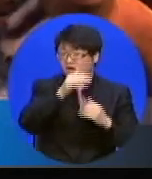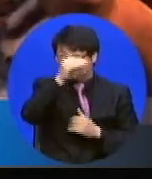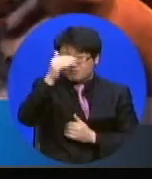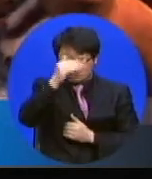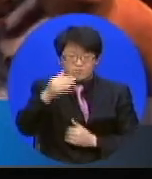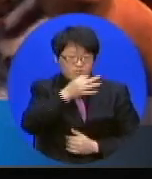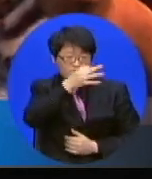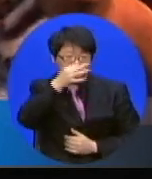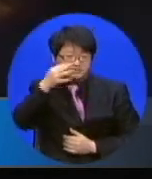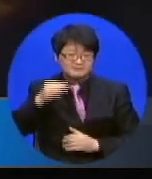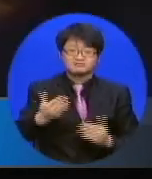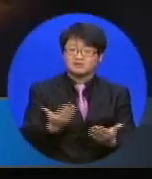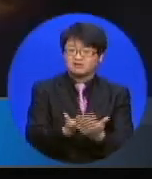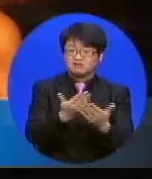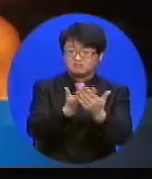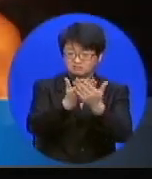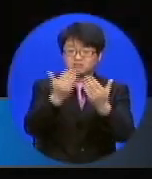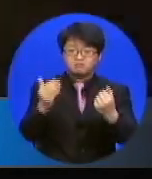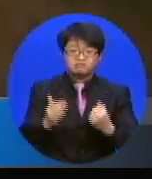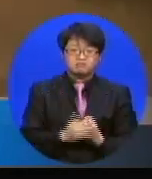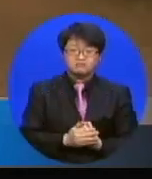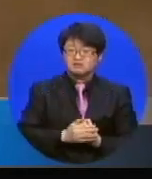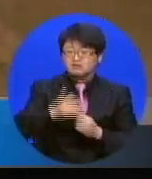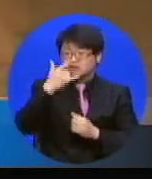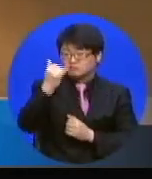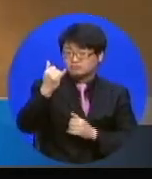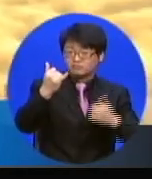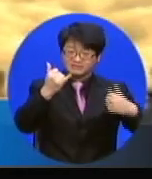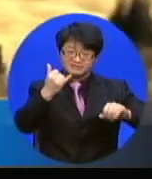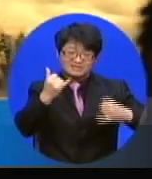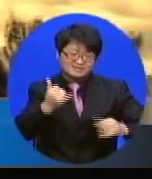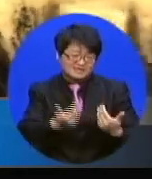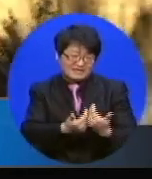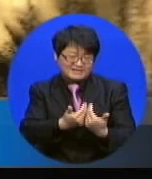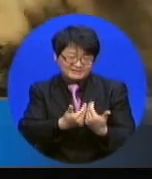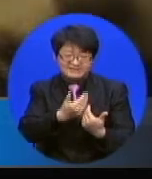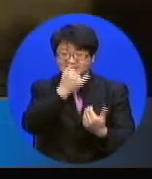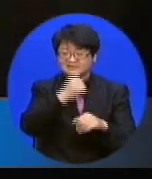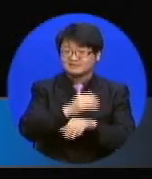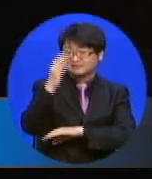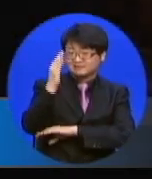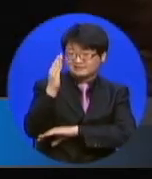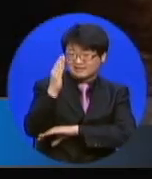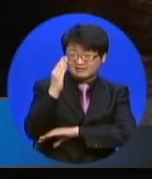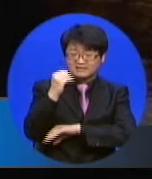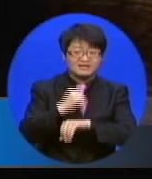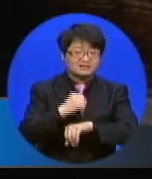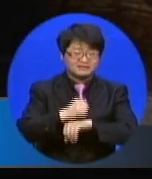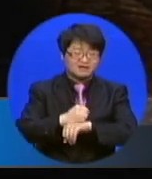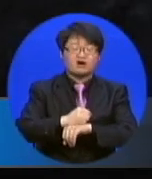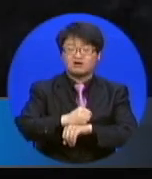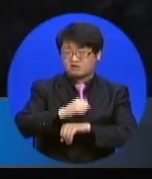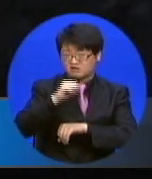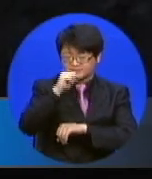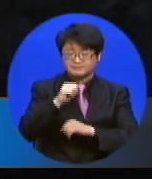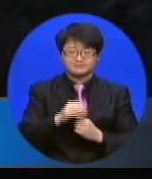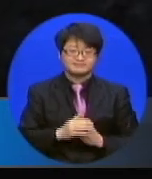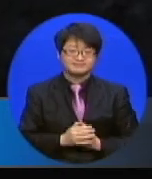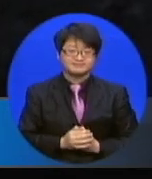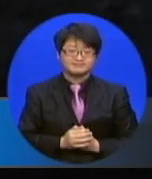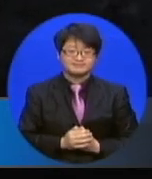호기심 그리고 성장이라는 주제 안에 부모와 자식의 갈등까지 녹여내 이야기를 풀어나가는 솜씨가 예사롭지